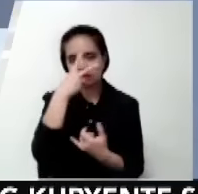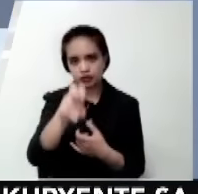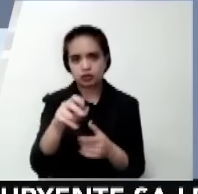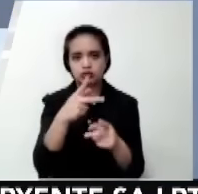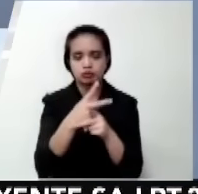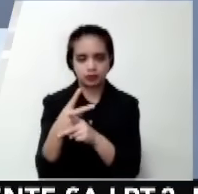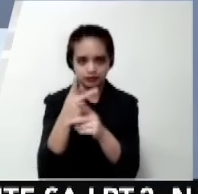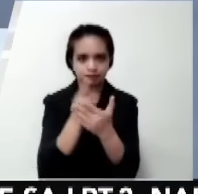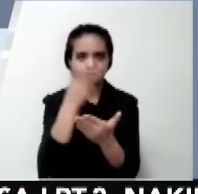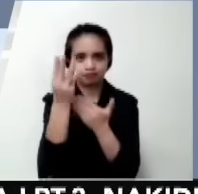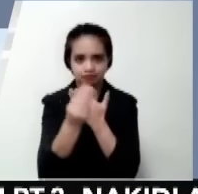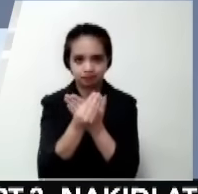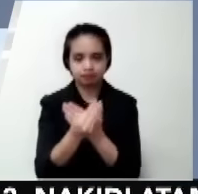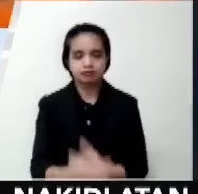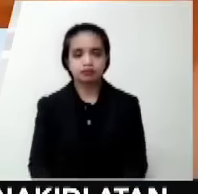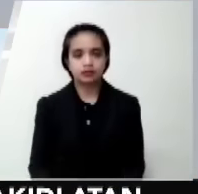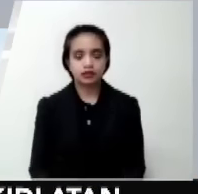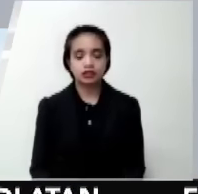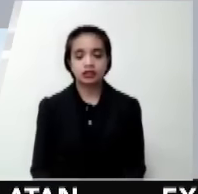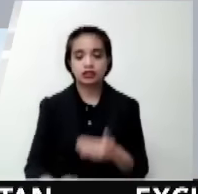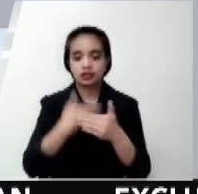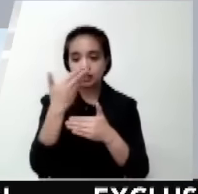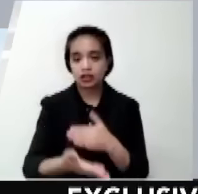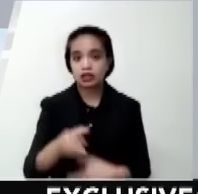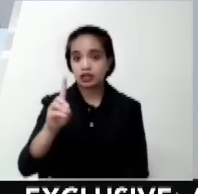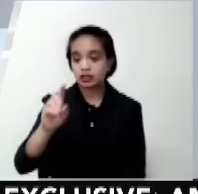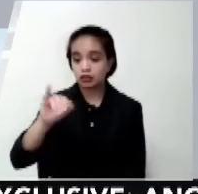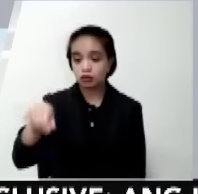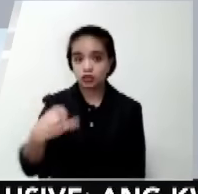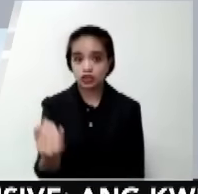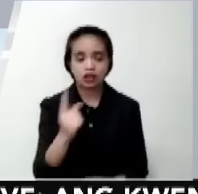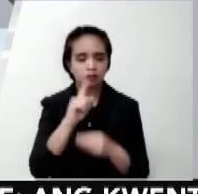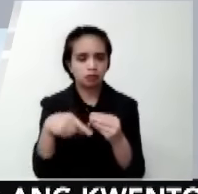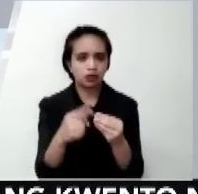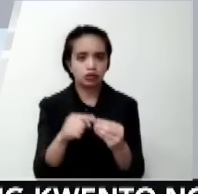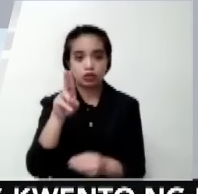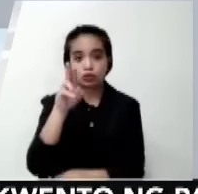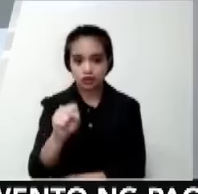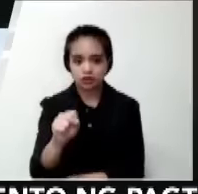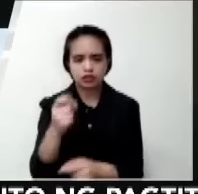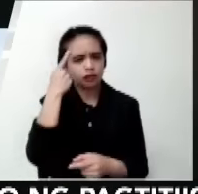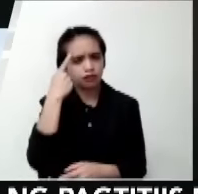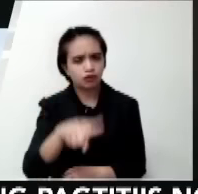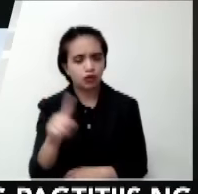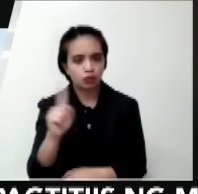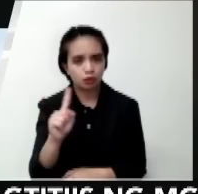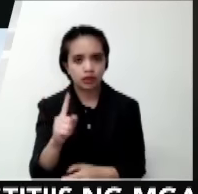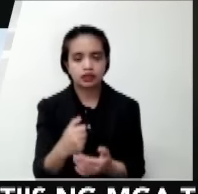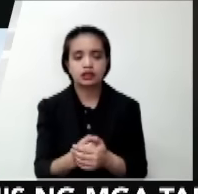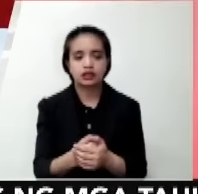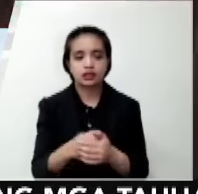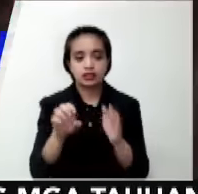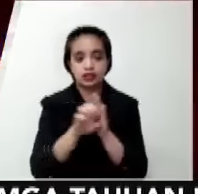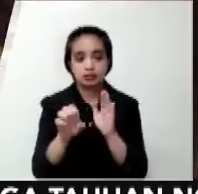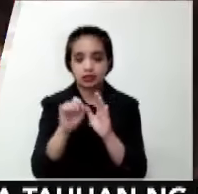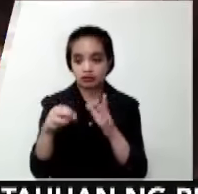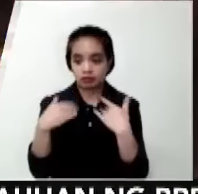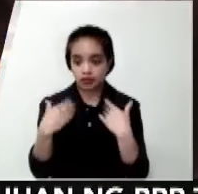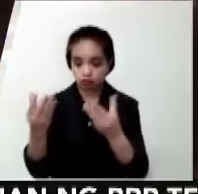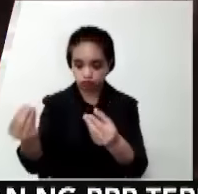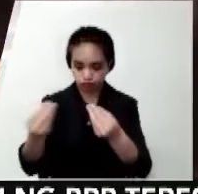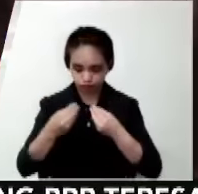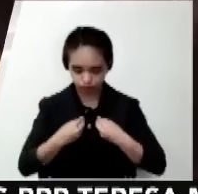Program. Susunod din daw ang DOJ sa kahilingan ng US para sa extradition ni Quibuloy kapag natanggap nila ito.